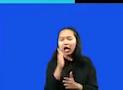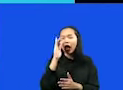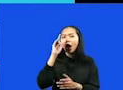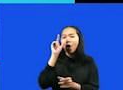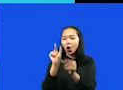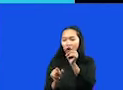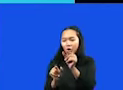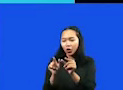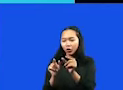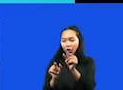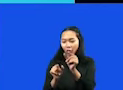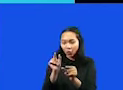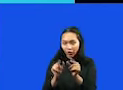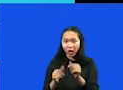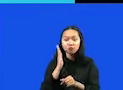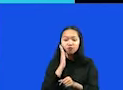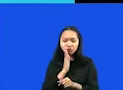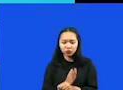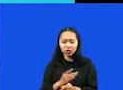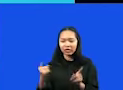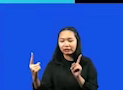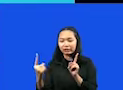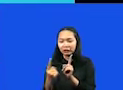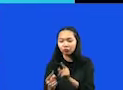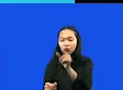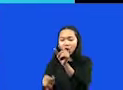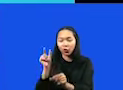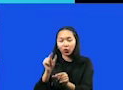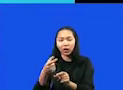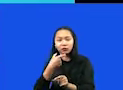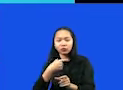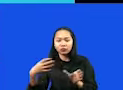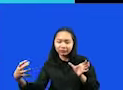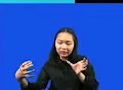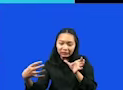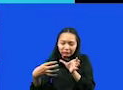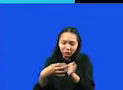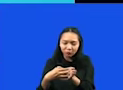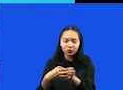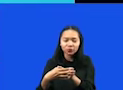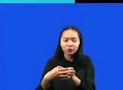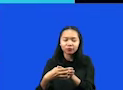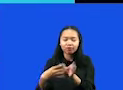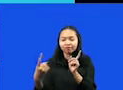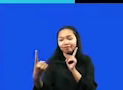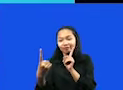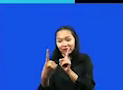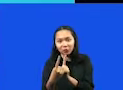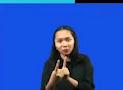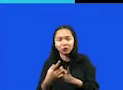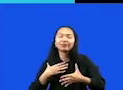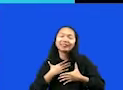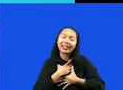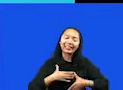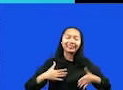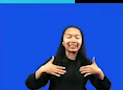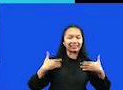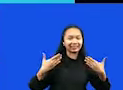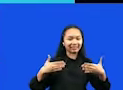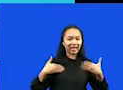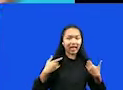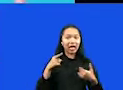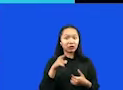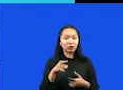hati dan yang menarik adalah bahwa katekis muda ini juga merupakan hasil konkret dari